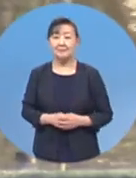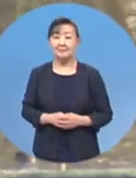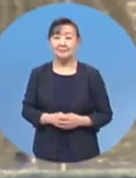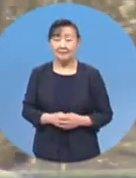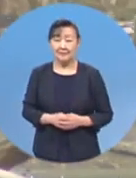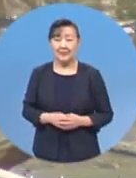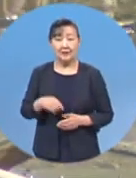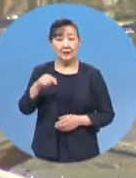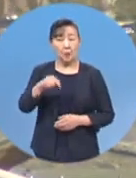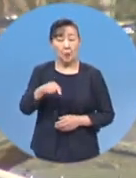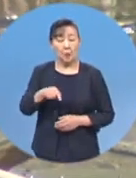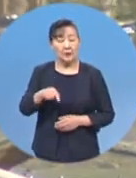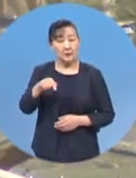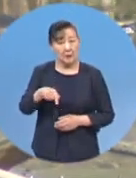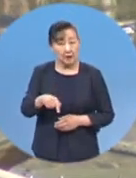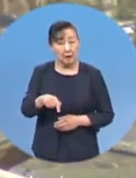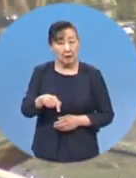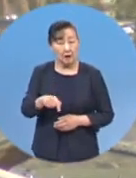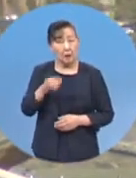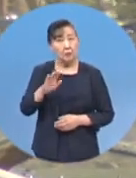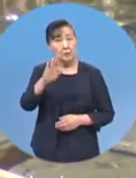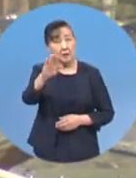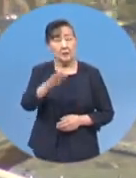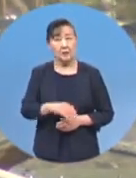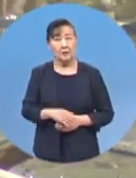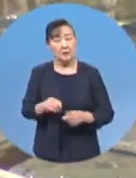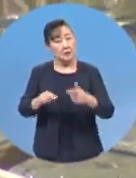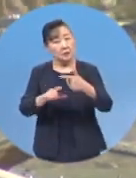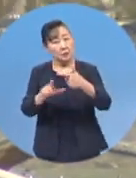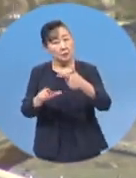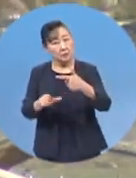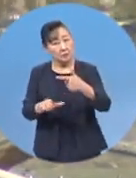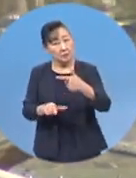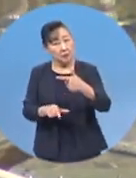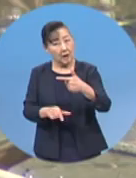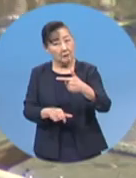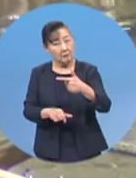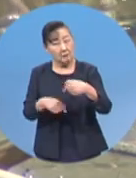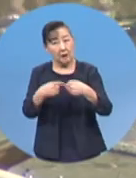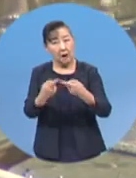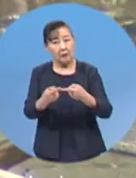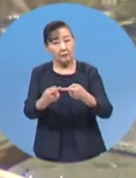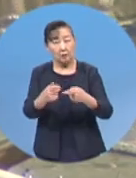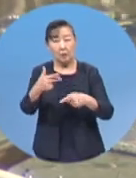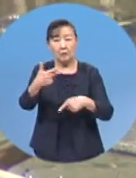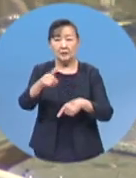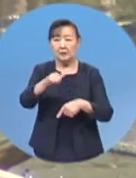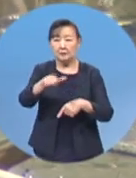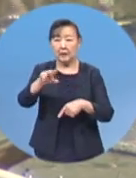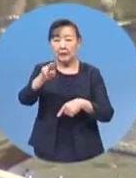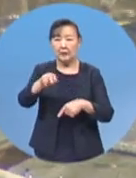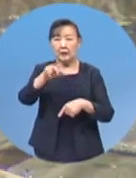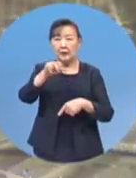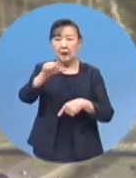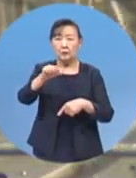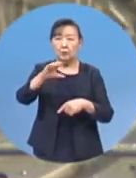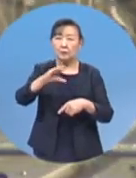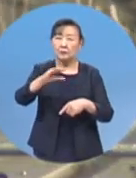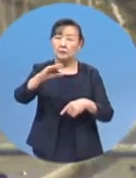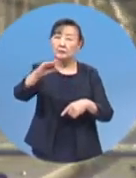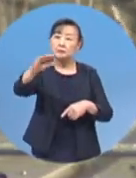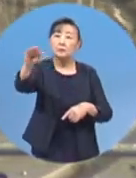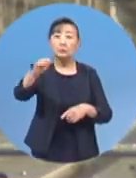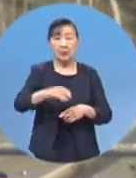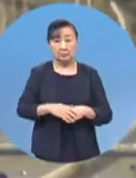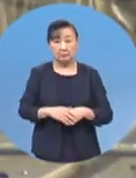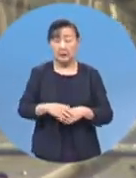八つ干潟に来てからこの先ですね、6月入るとシベリアの方に渡っていきます。シベリア